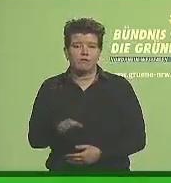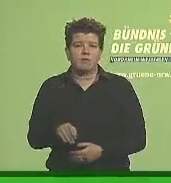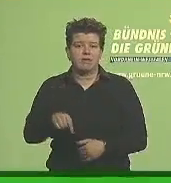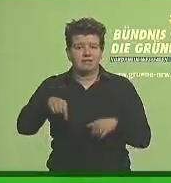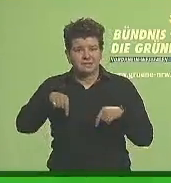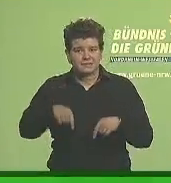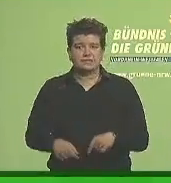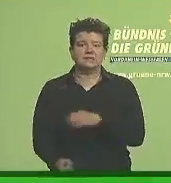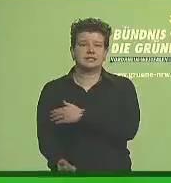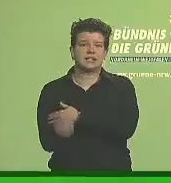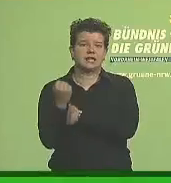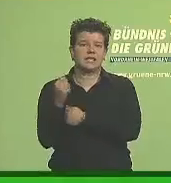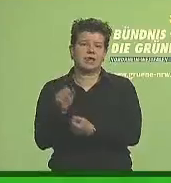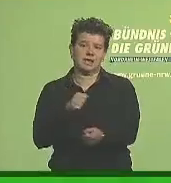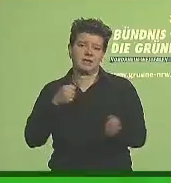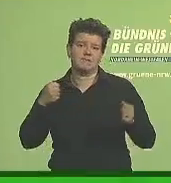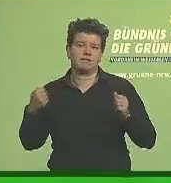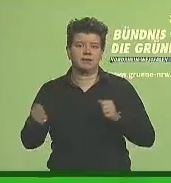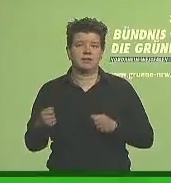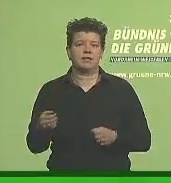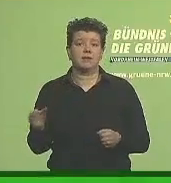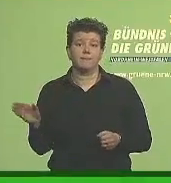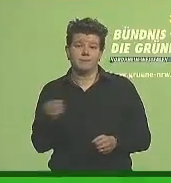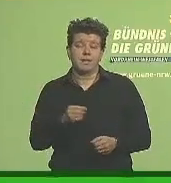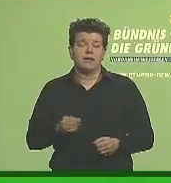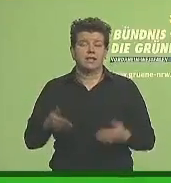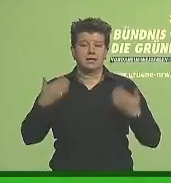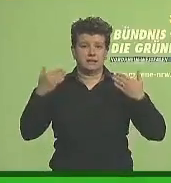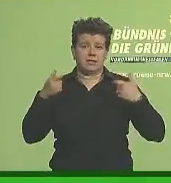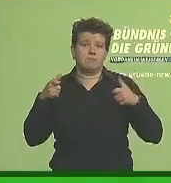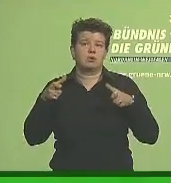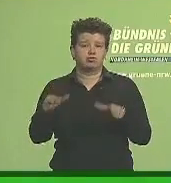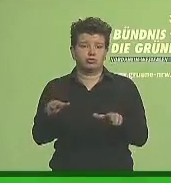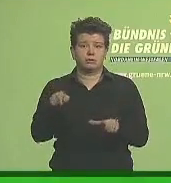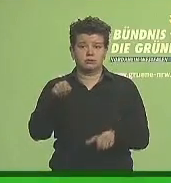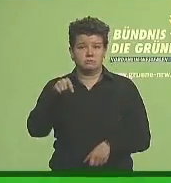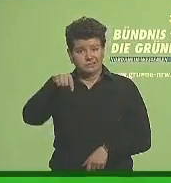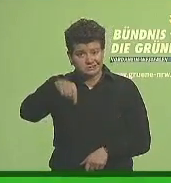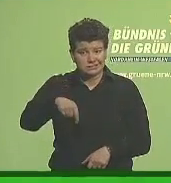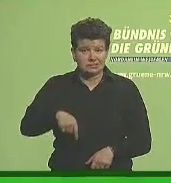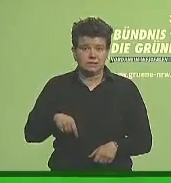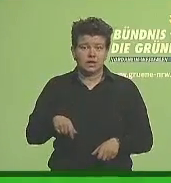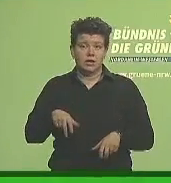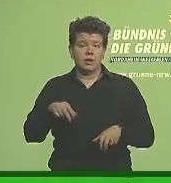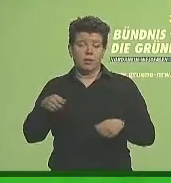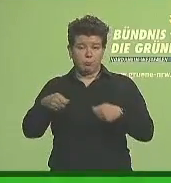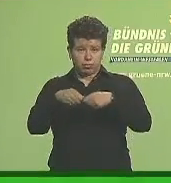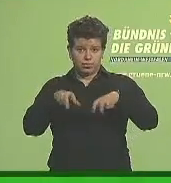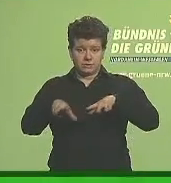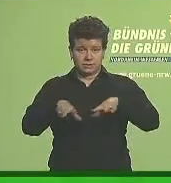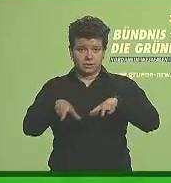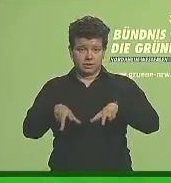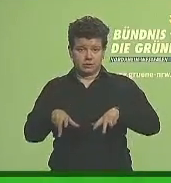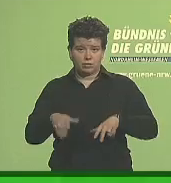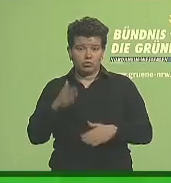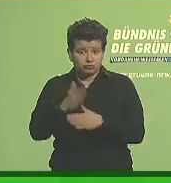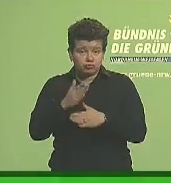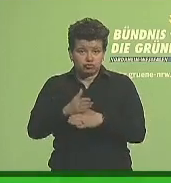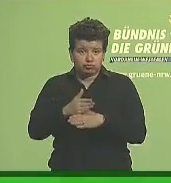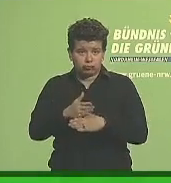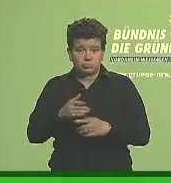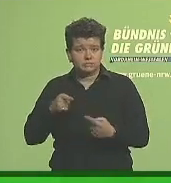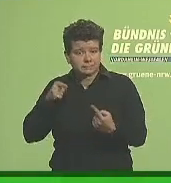mit umfassendem Klimaschutz. Und diese Aufgabe nimmt die Bundesregierung überhaupt nicht wahr. Und